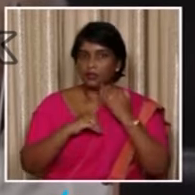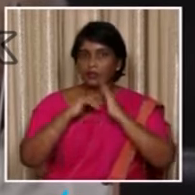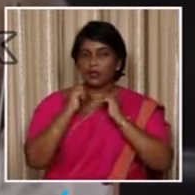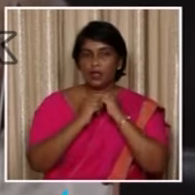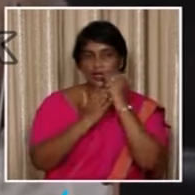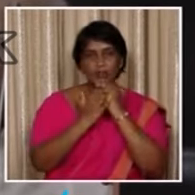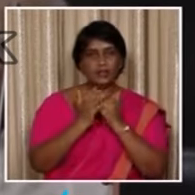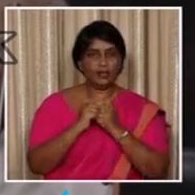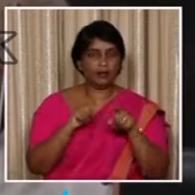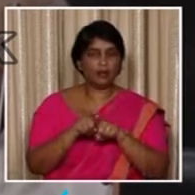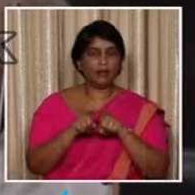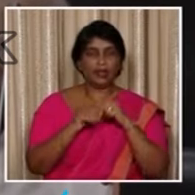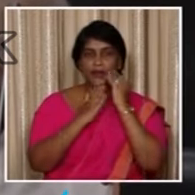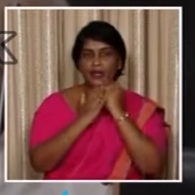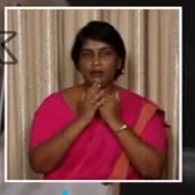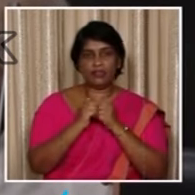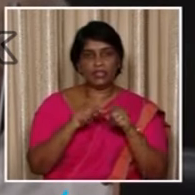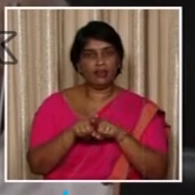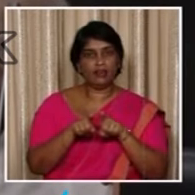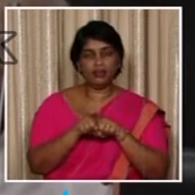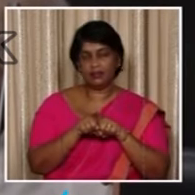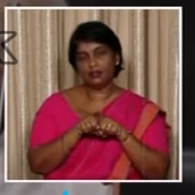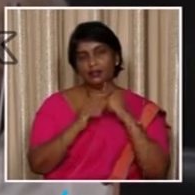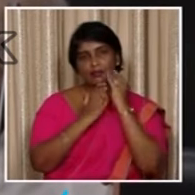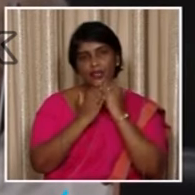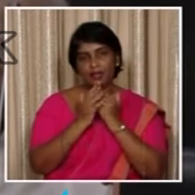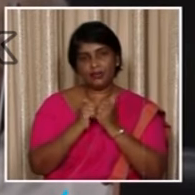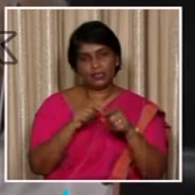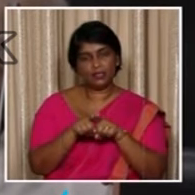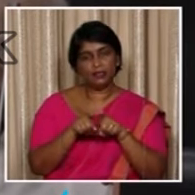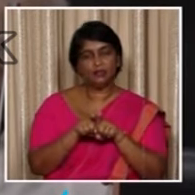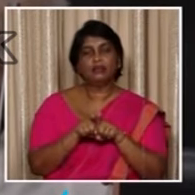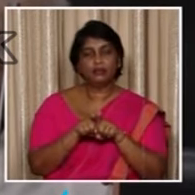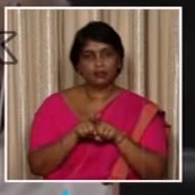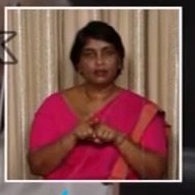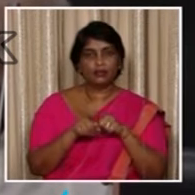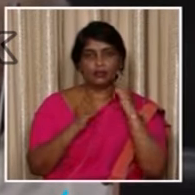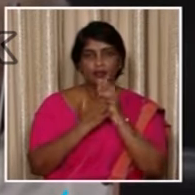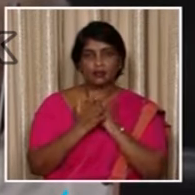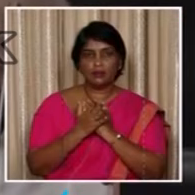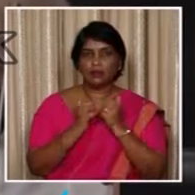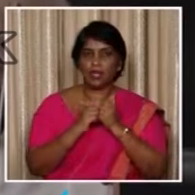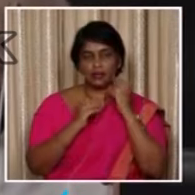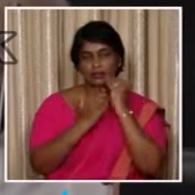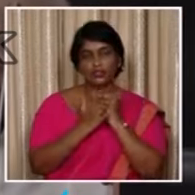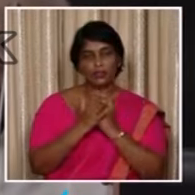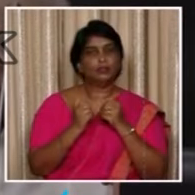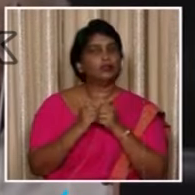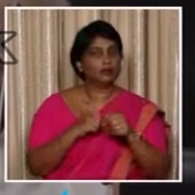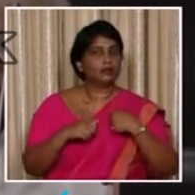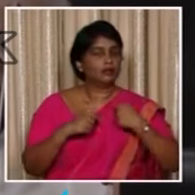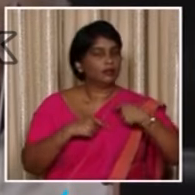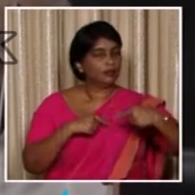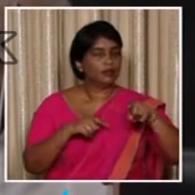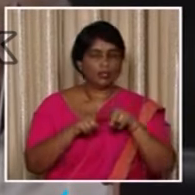යමන් පුතේ. අදත් අපට කියන්න තියෙන්නේ අන්නේ ටිකමයි. මේ මග මිස වෙන මගක් අපට නැහැ. මම එදා සිට අද